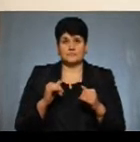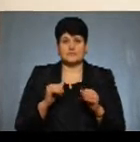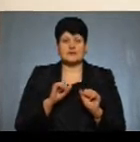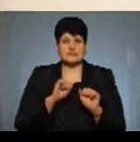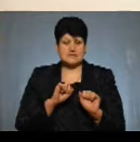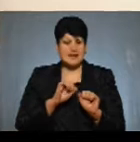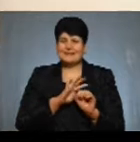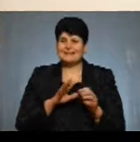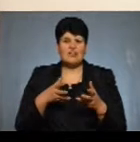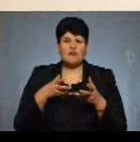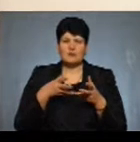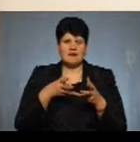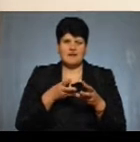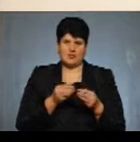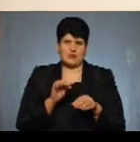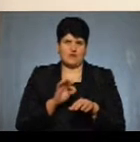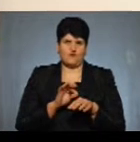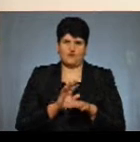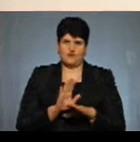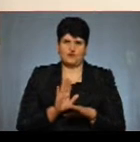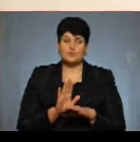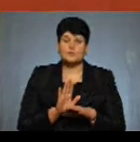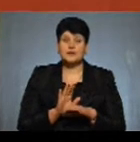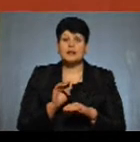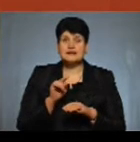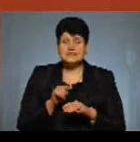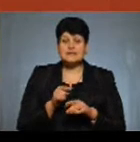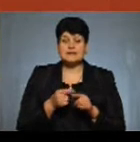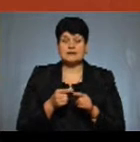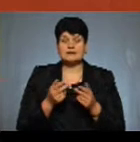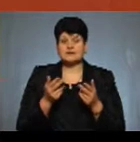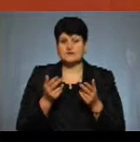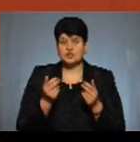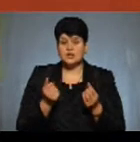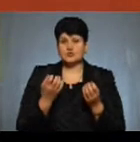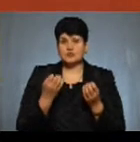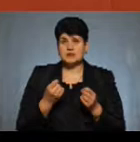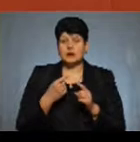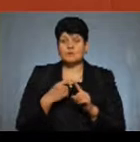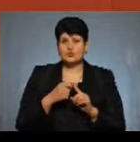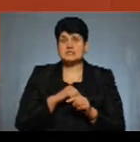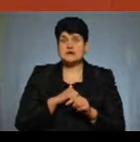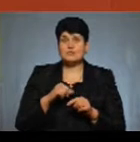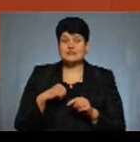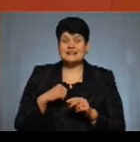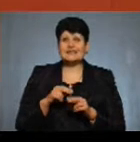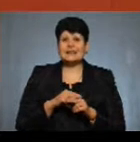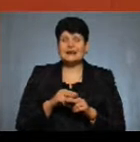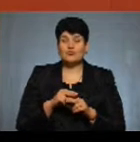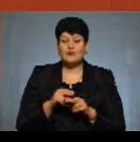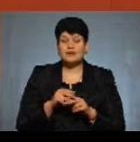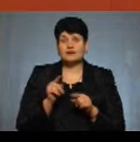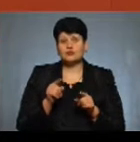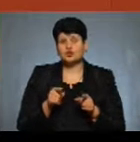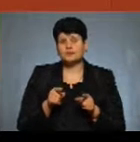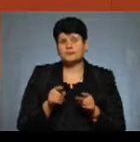впливають на безпосередній збудник захворювання. Ну, і, звичайно, самостійне лікування, воно є